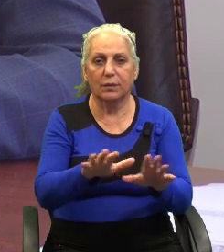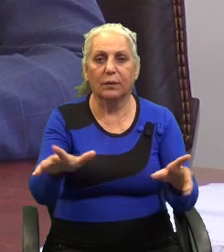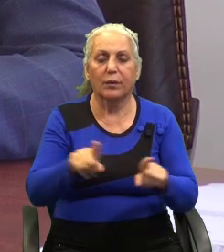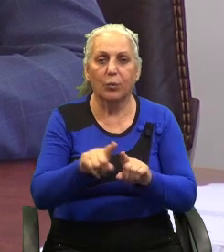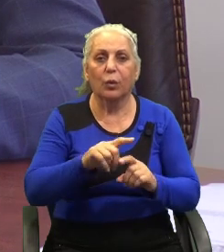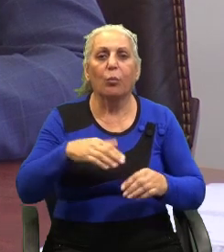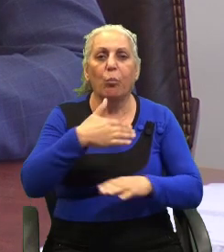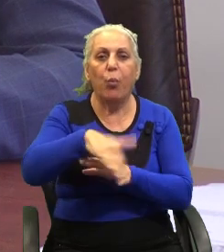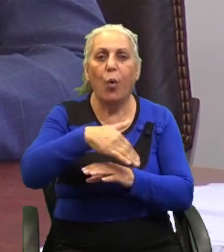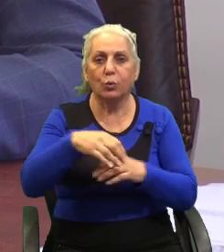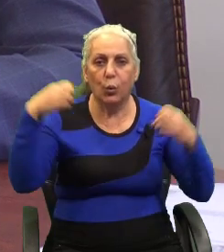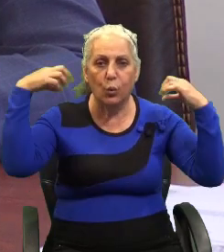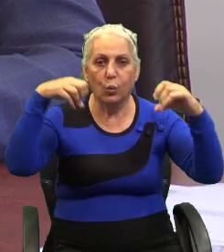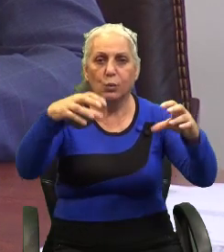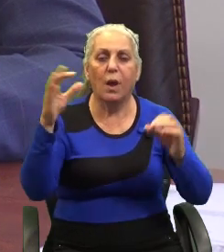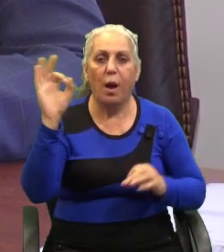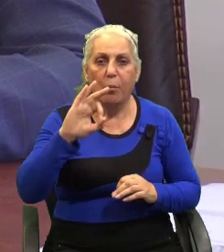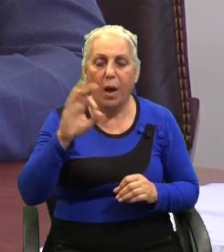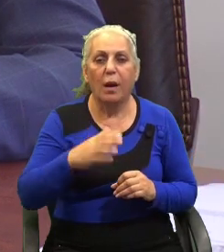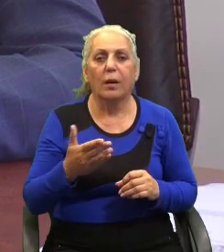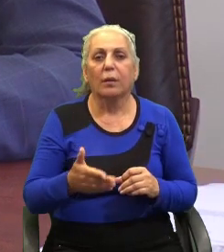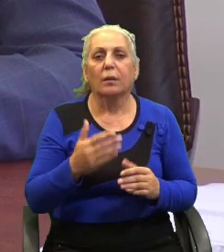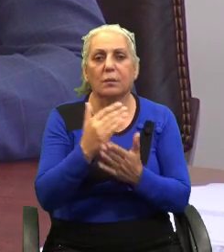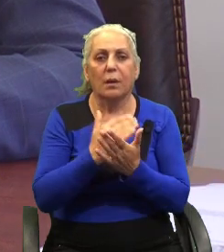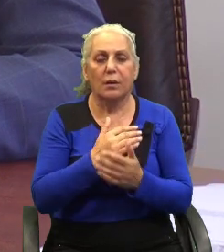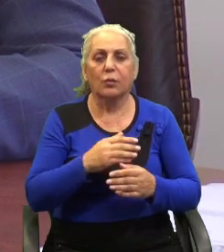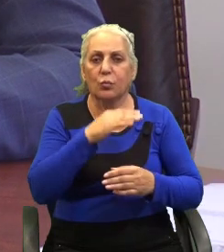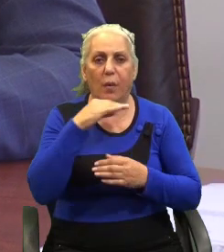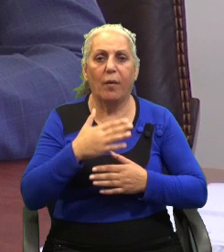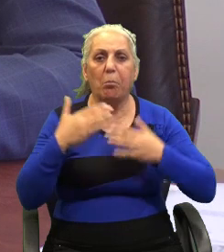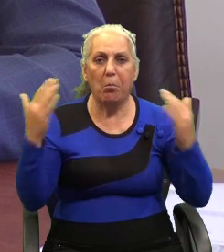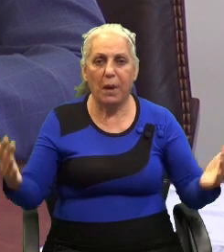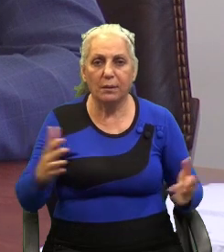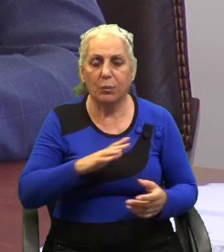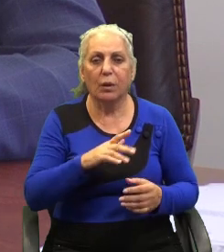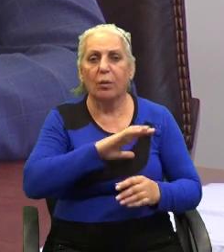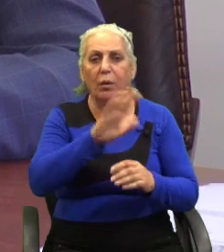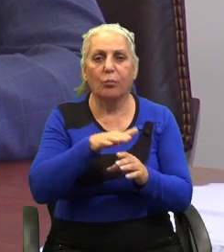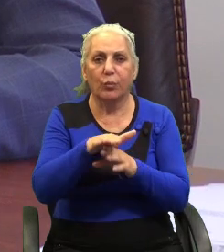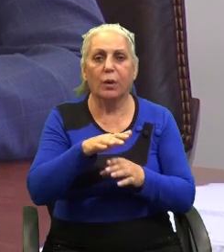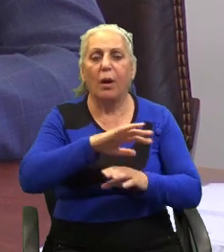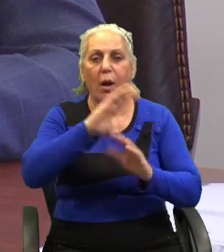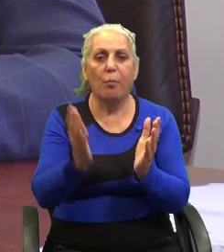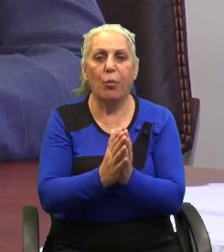փողոցային լուսավորության ծրագիրը բավականին մեծ ու ներառում է ամբողջ քաղաքը,